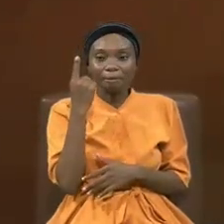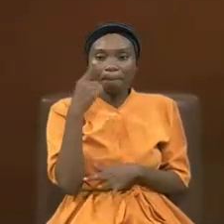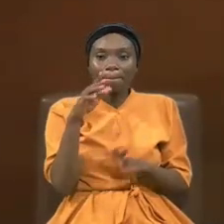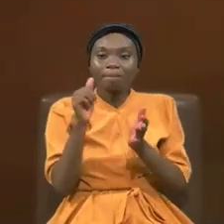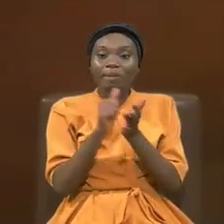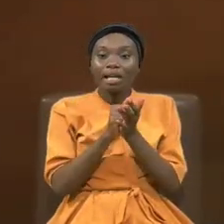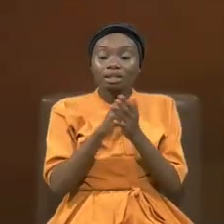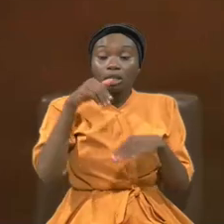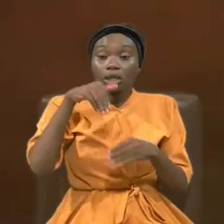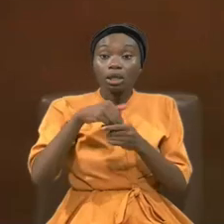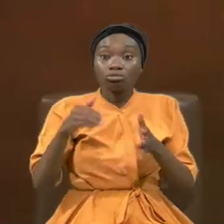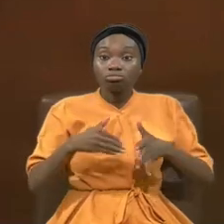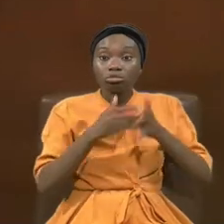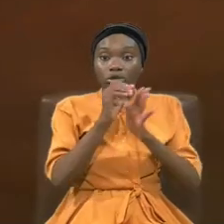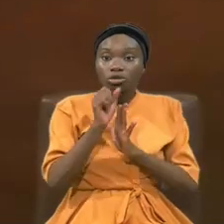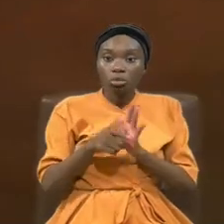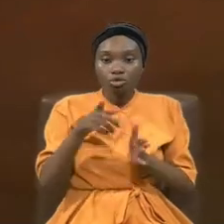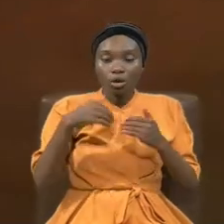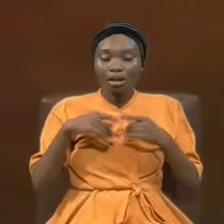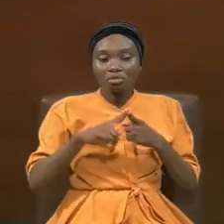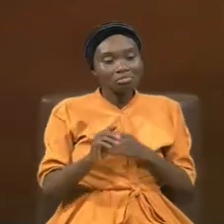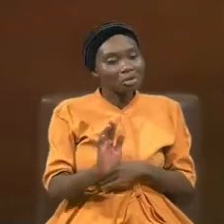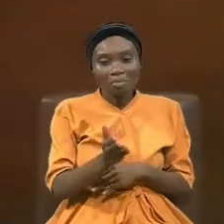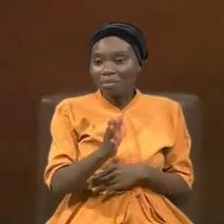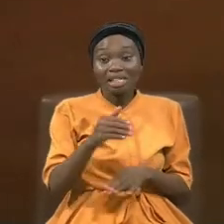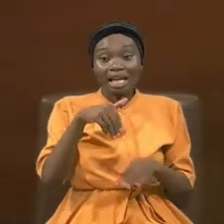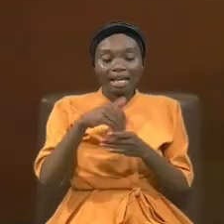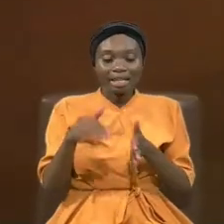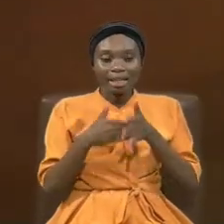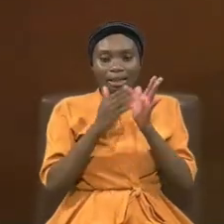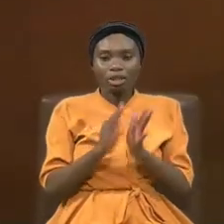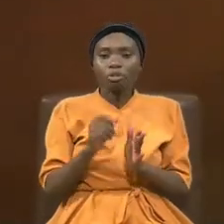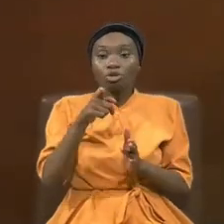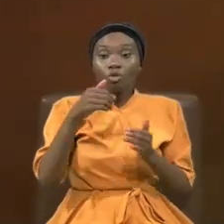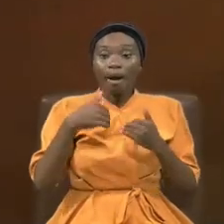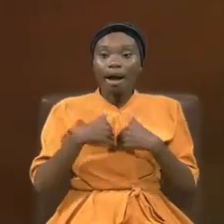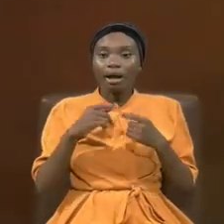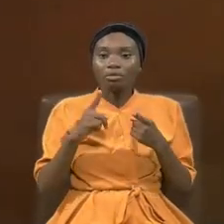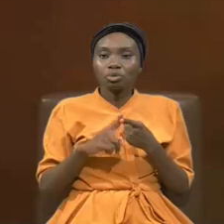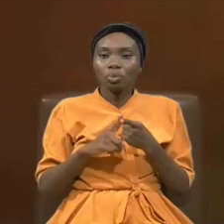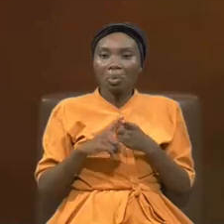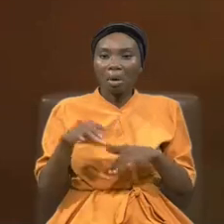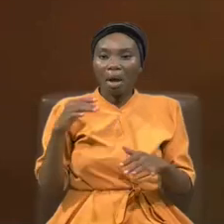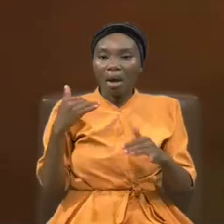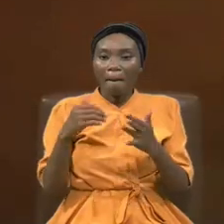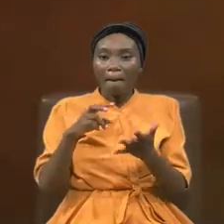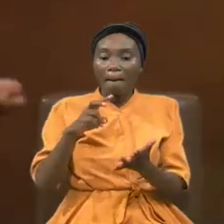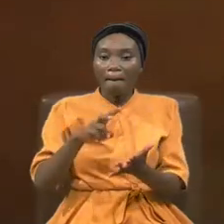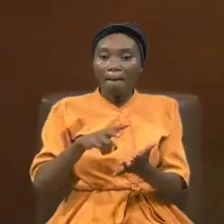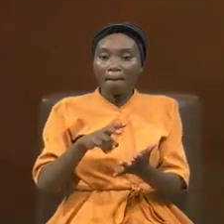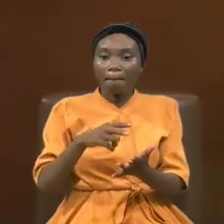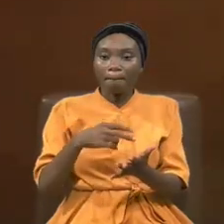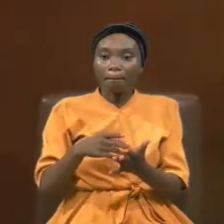pas que dans le leadership, on doit compromettre, que dans le leadership, on doit